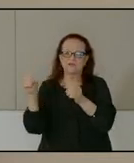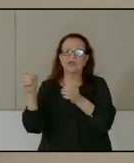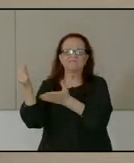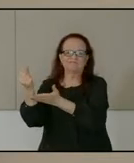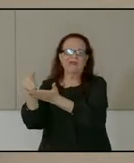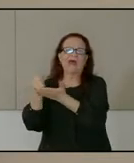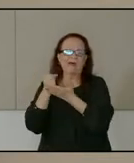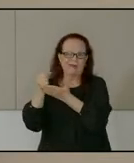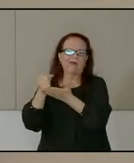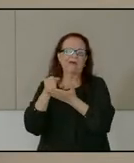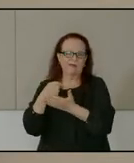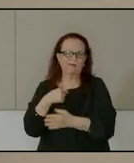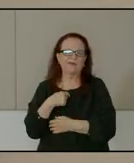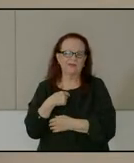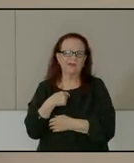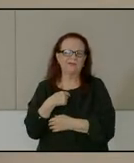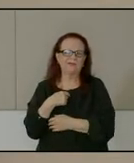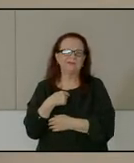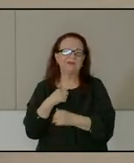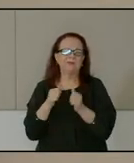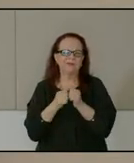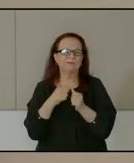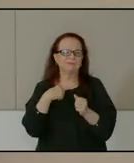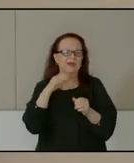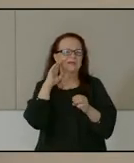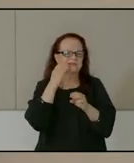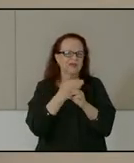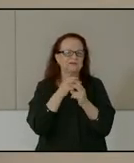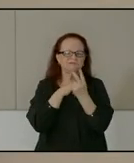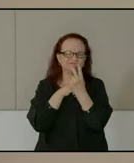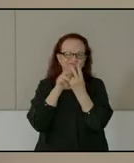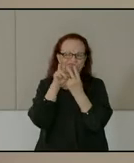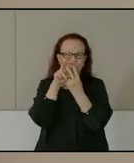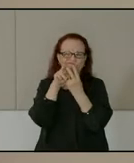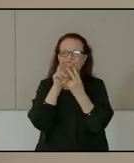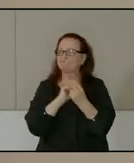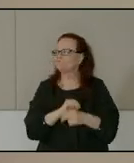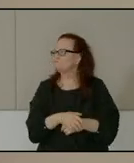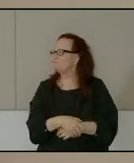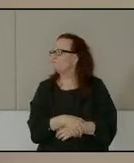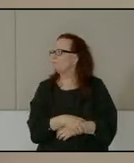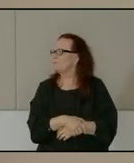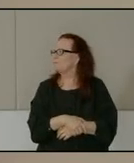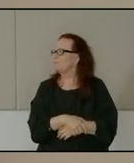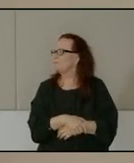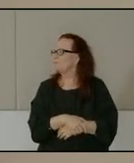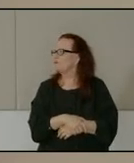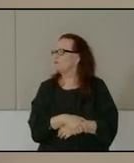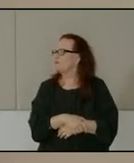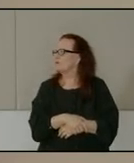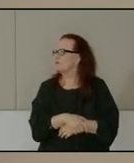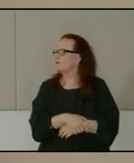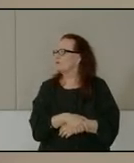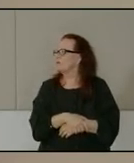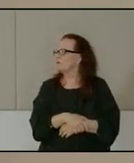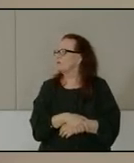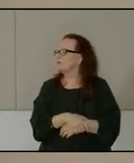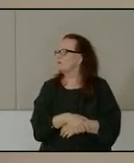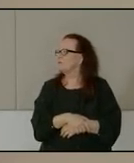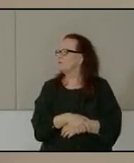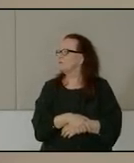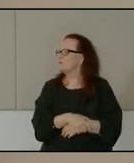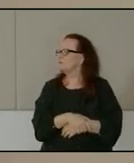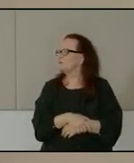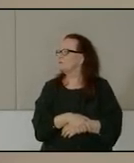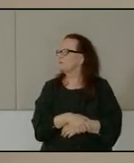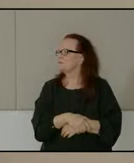mẹ đơn thân thì gặp rất là nhiều khó khăn trong đời sống về vấn đề y tế và tất cả những cái giúp đỡ khác thì tôi cũng vẫn luôn luôn có một cái